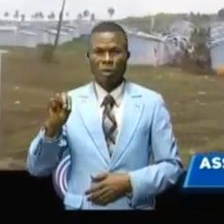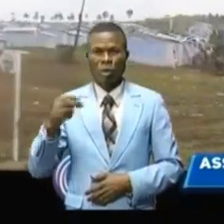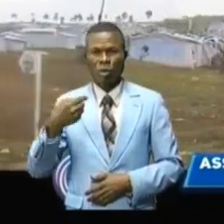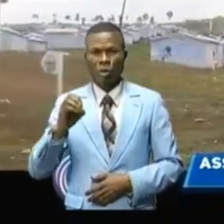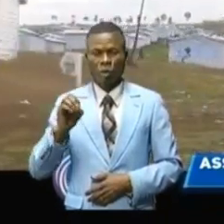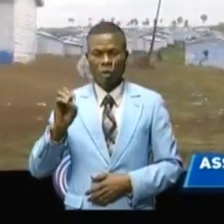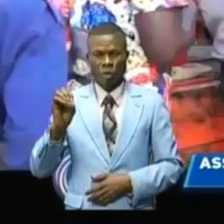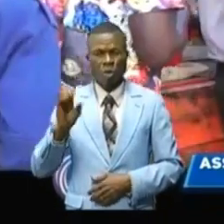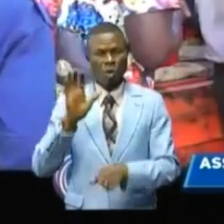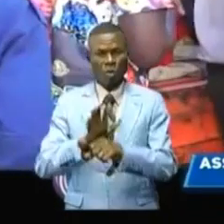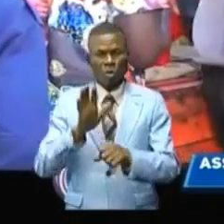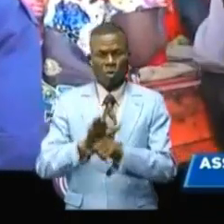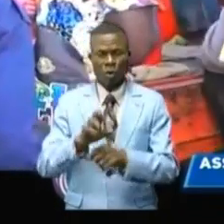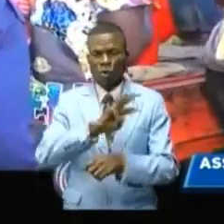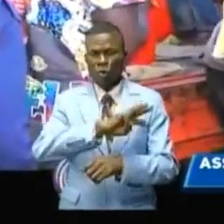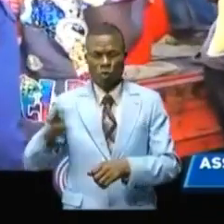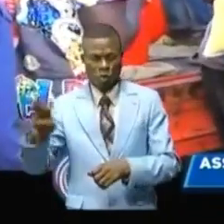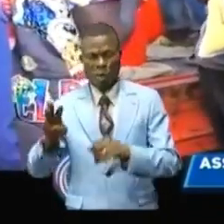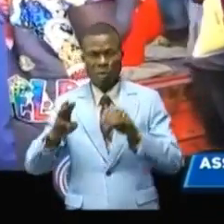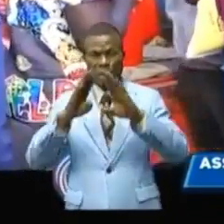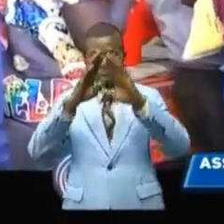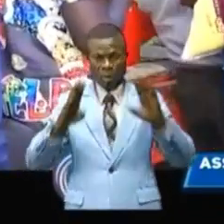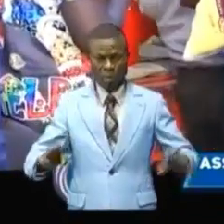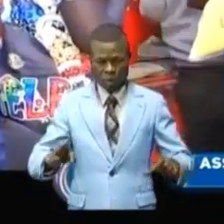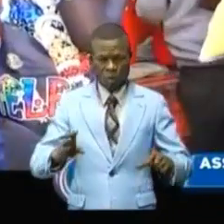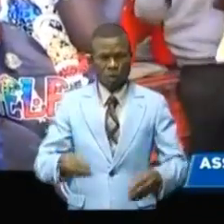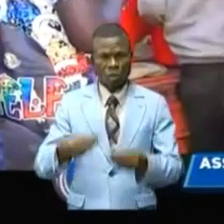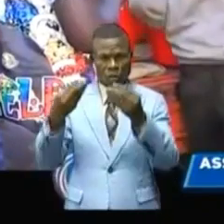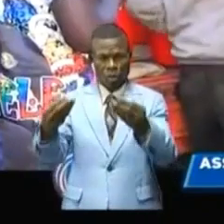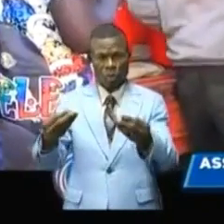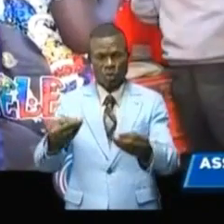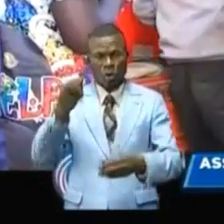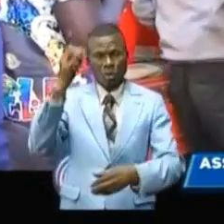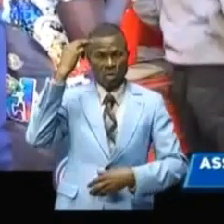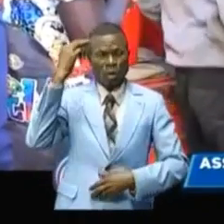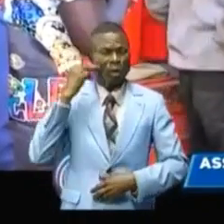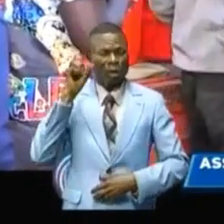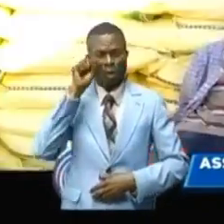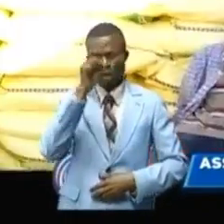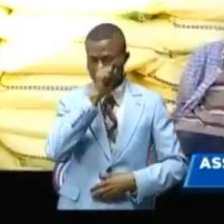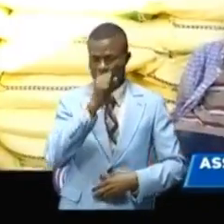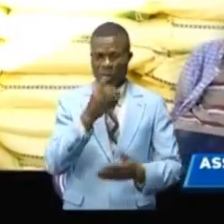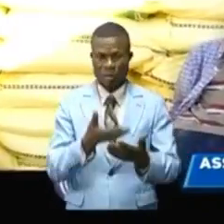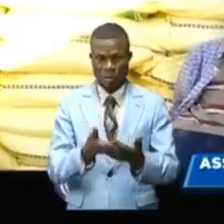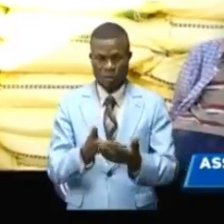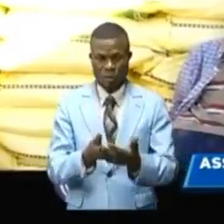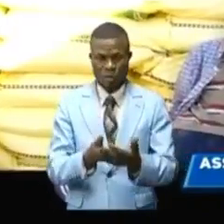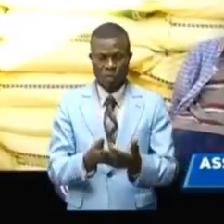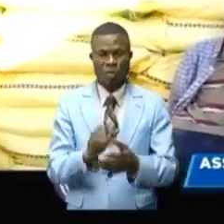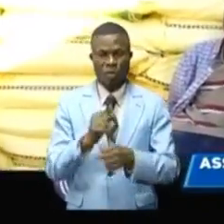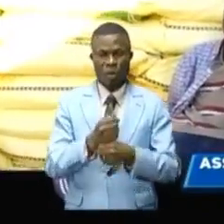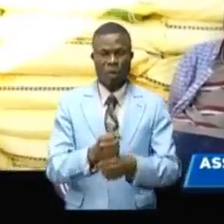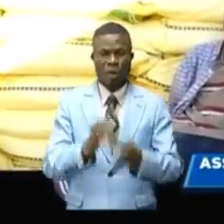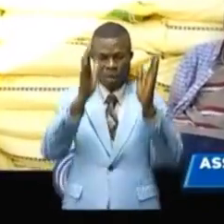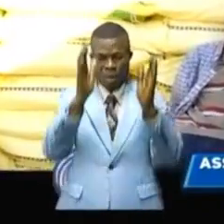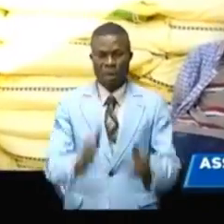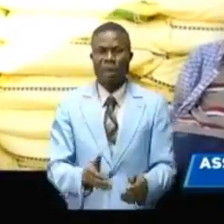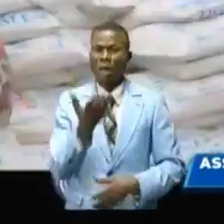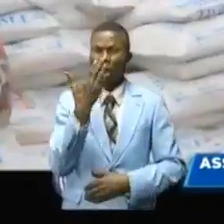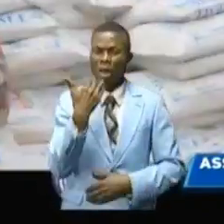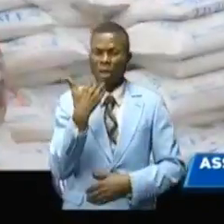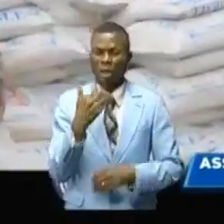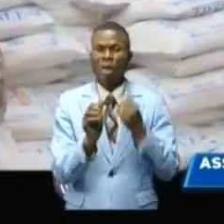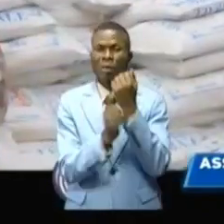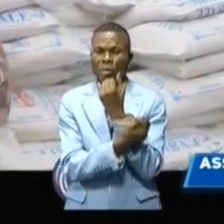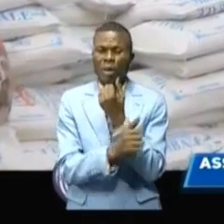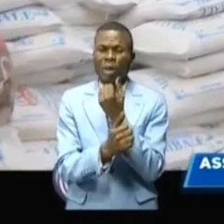de cette assistance récemment remise par le premier ministre Jean-Michel Samaloukonde, constitué de sacs de riz, farine de